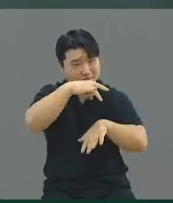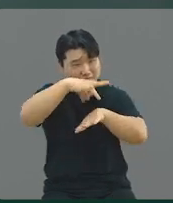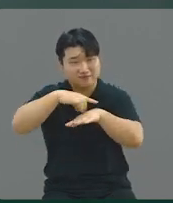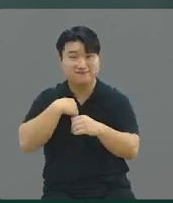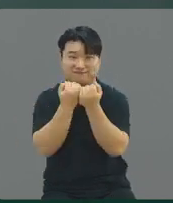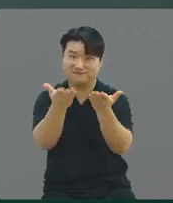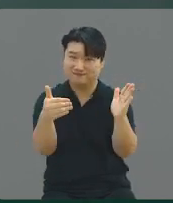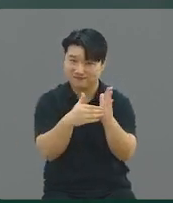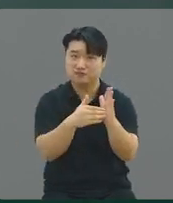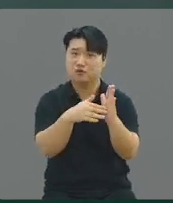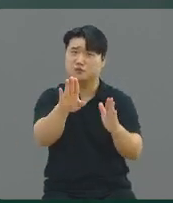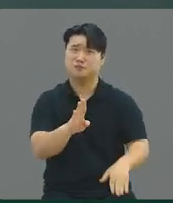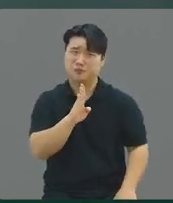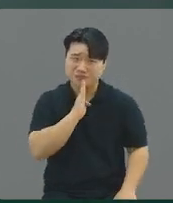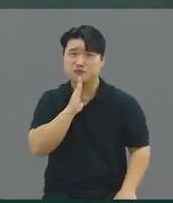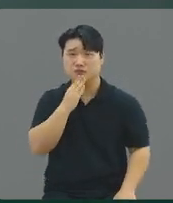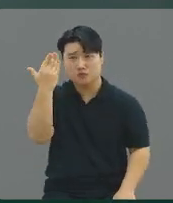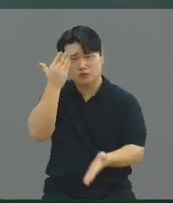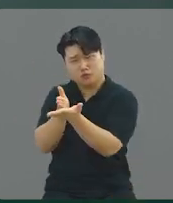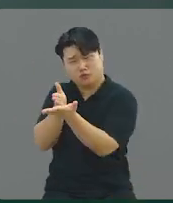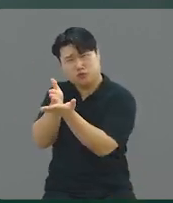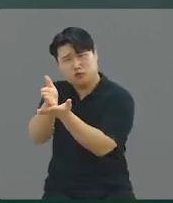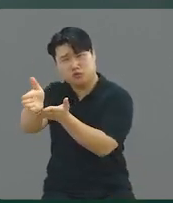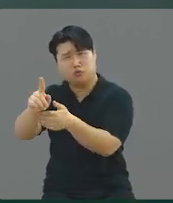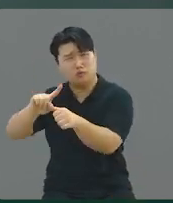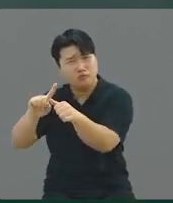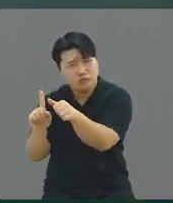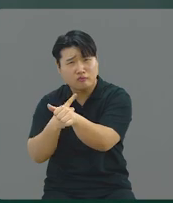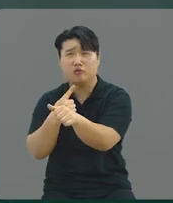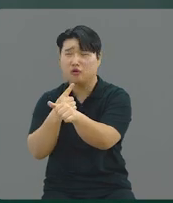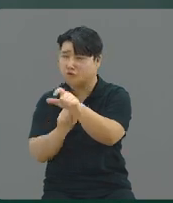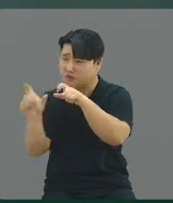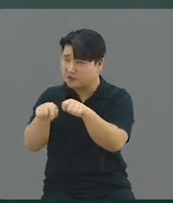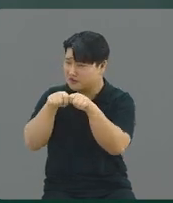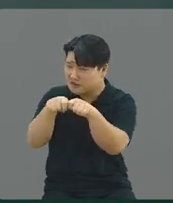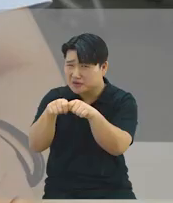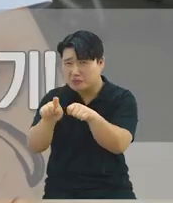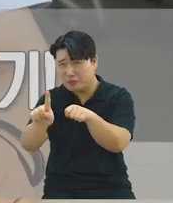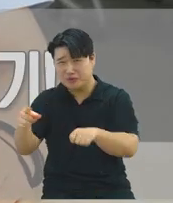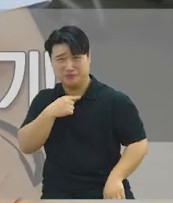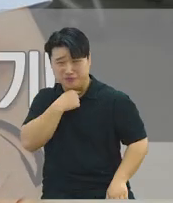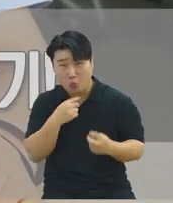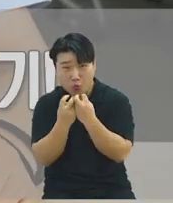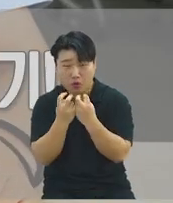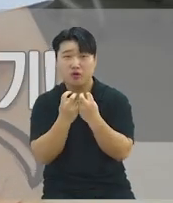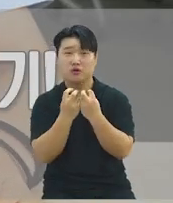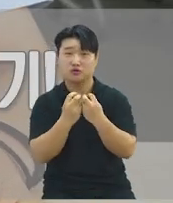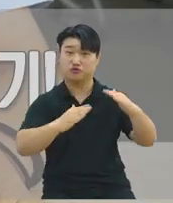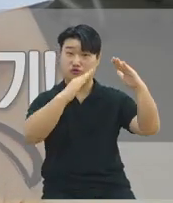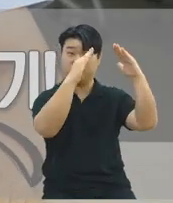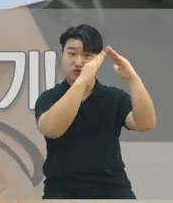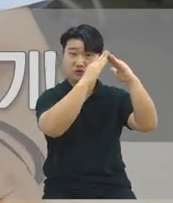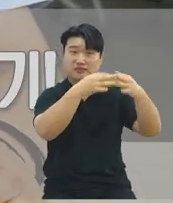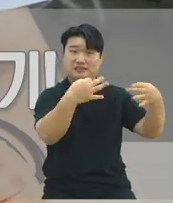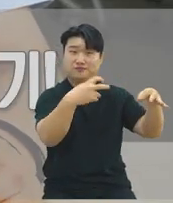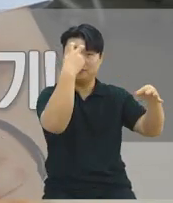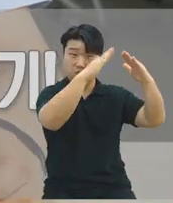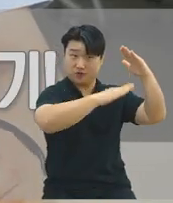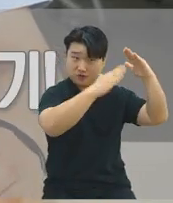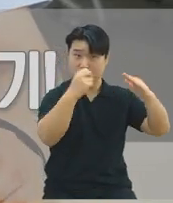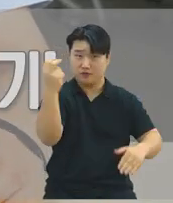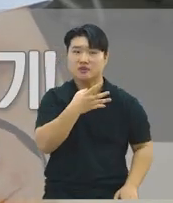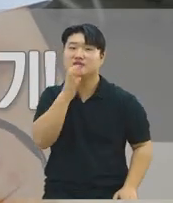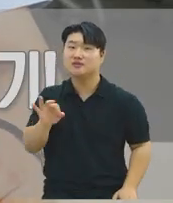기초적인 내용입니다. 사실 전문적인 분야이기 때문에 자세한 건 주택금융공사와 국민연금공단에